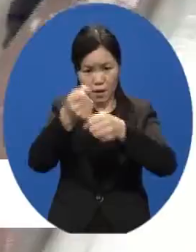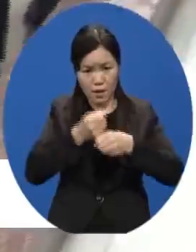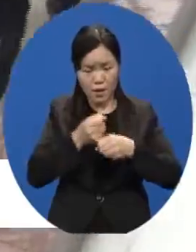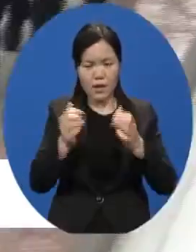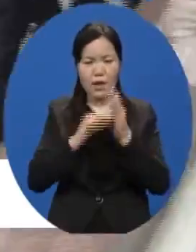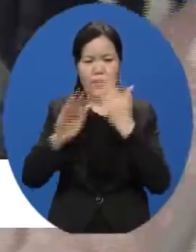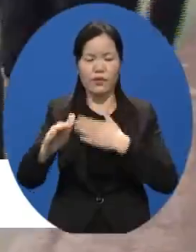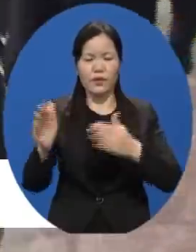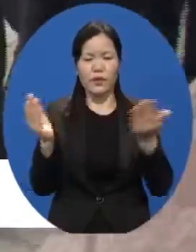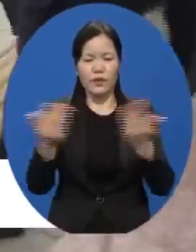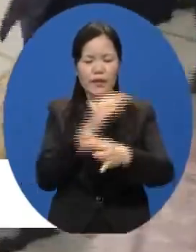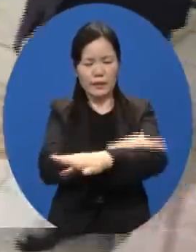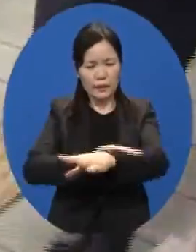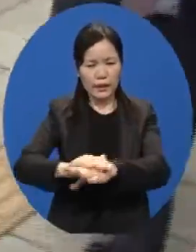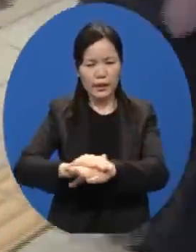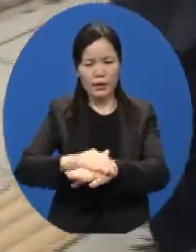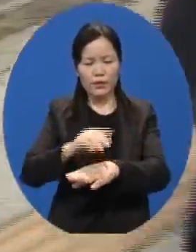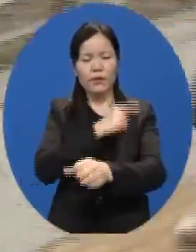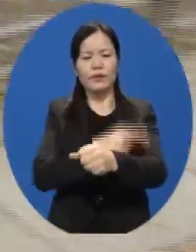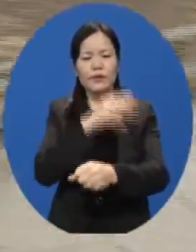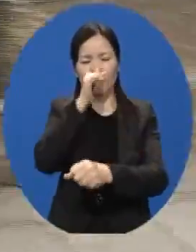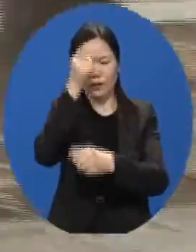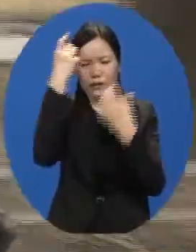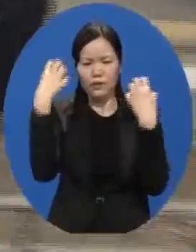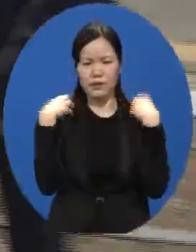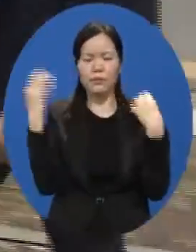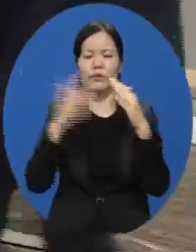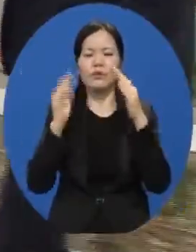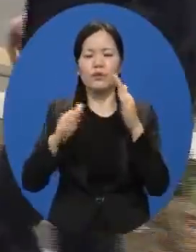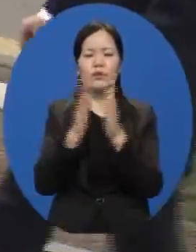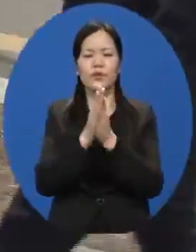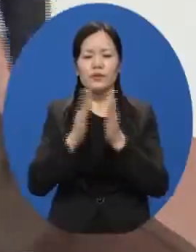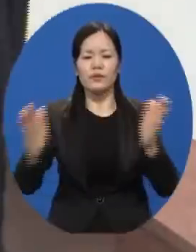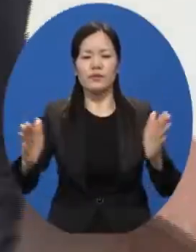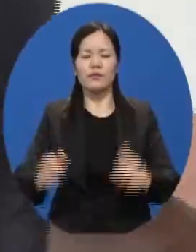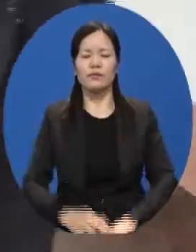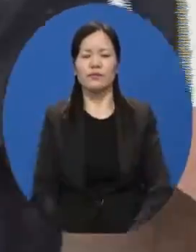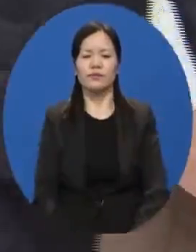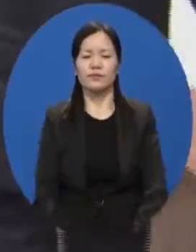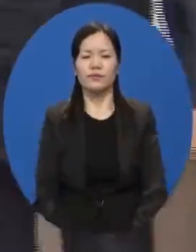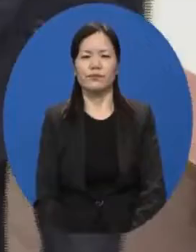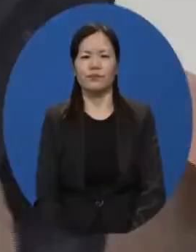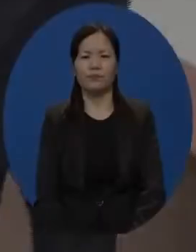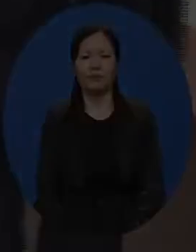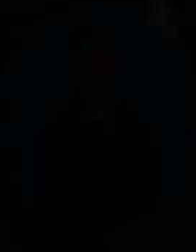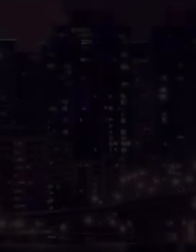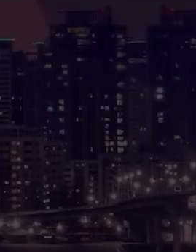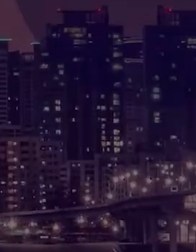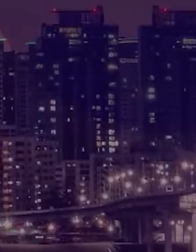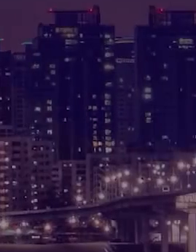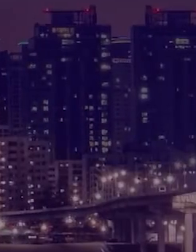잘하고 유능한 정부를 목표로 공식 출범합니다. OBS 뉴스 정철호입니다.